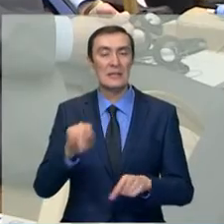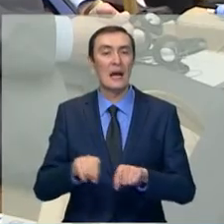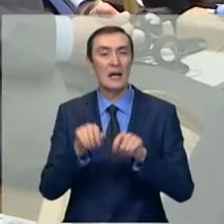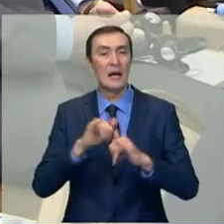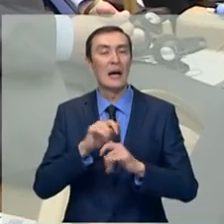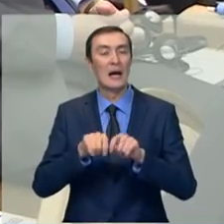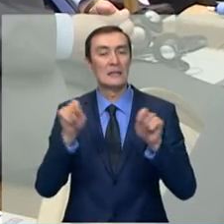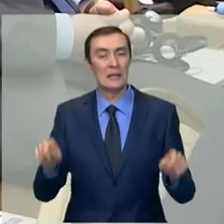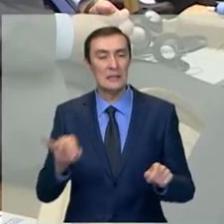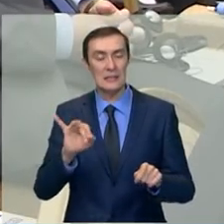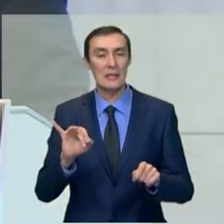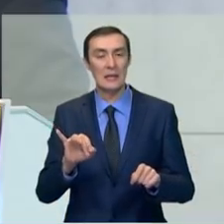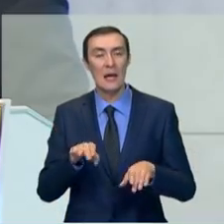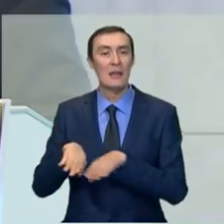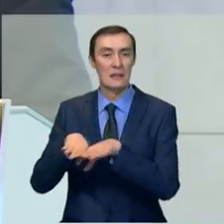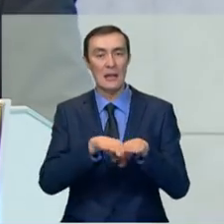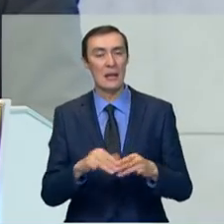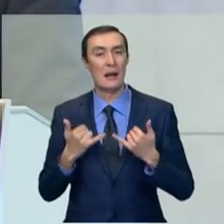открытости и толерантности.